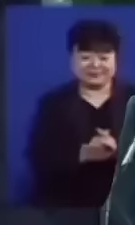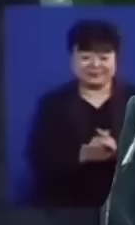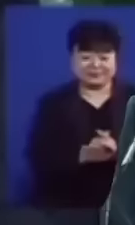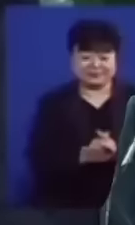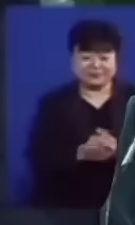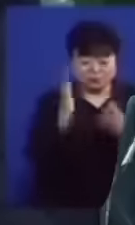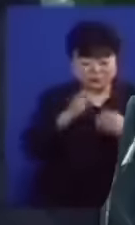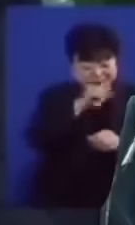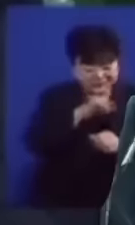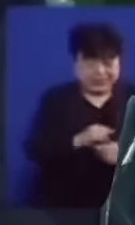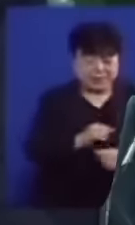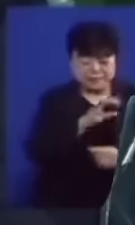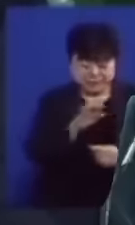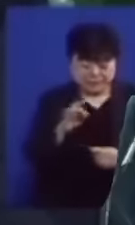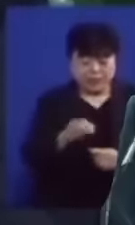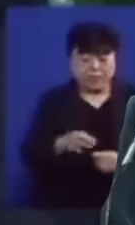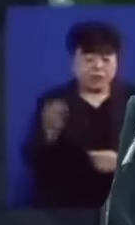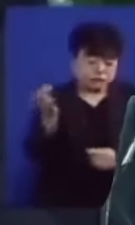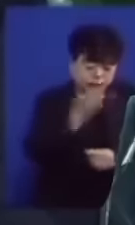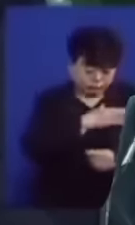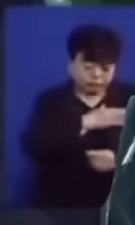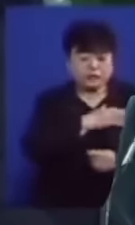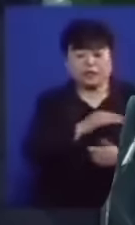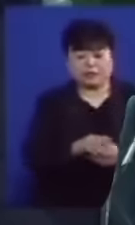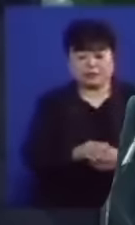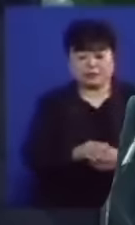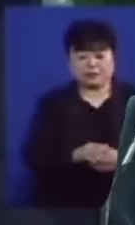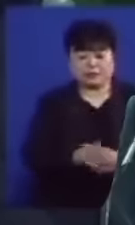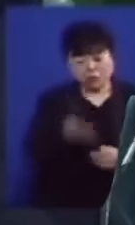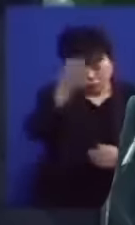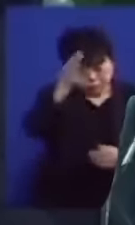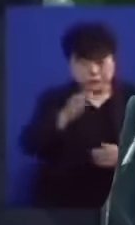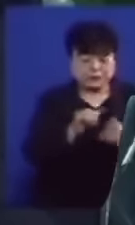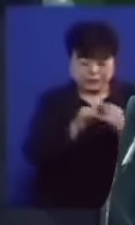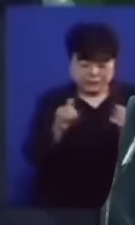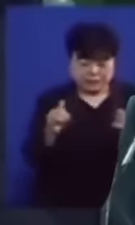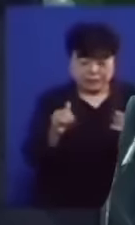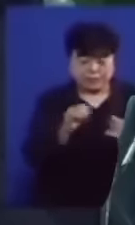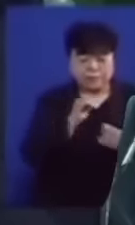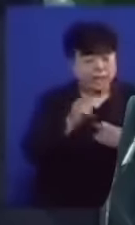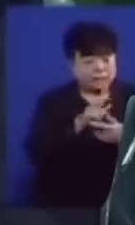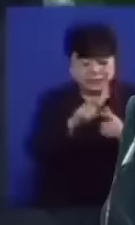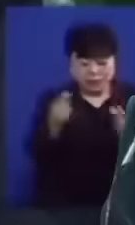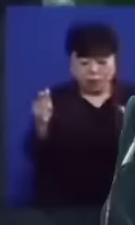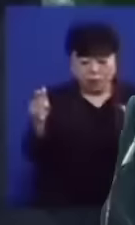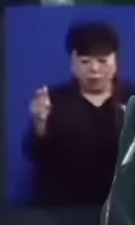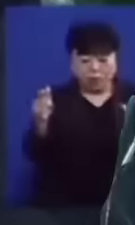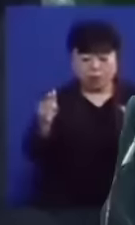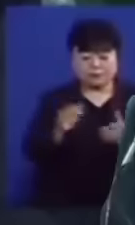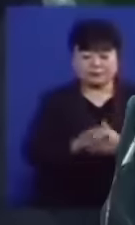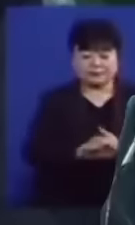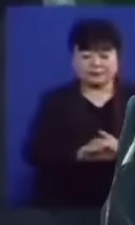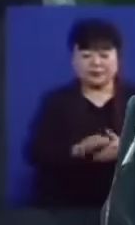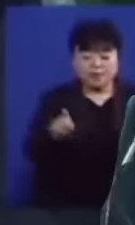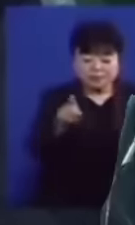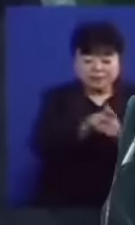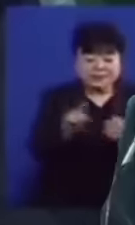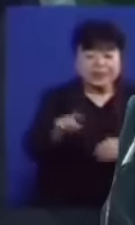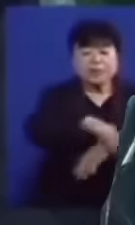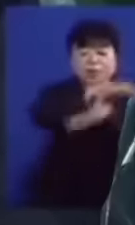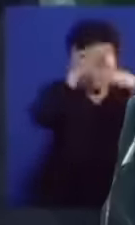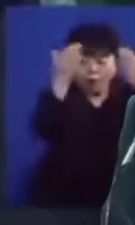공부 잘하는 사람마다 돈 많은 사람마다 지위가 높은 사람마다 그렇게 말씀하지 아니하시고 믿는